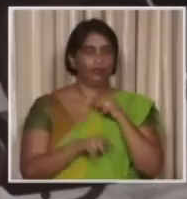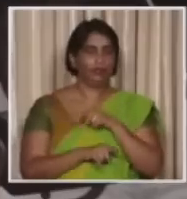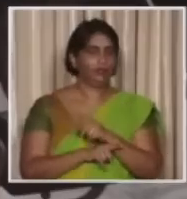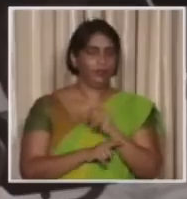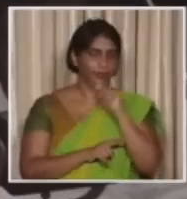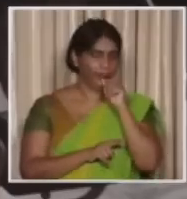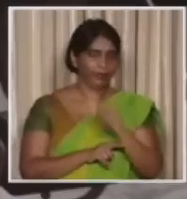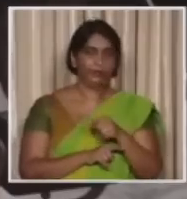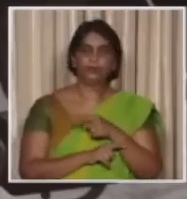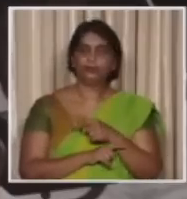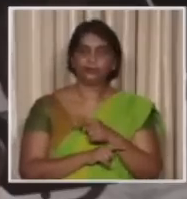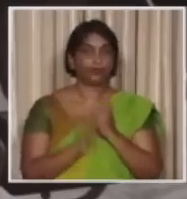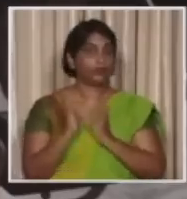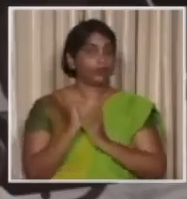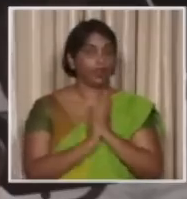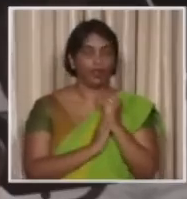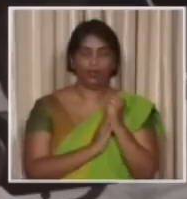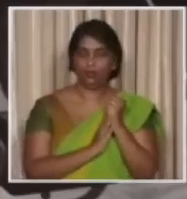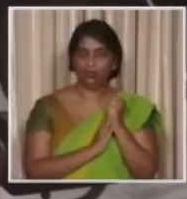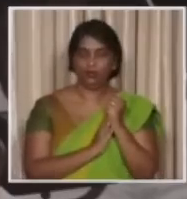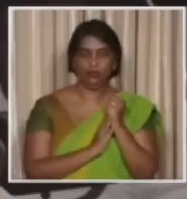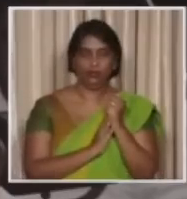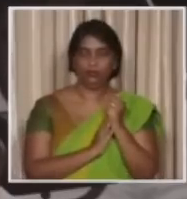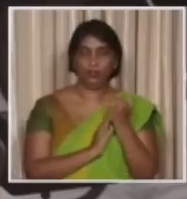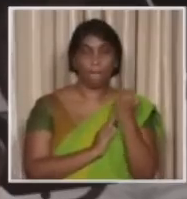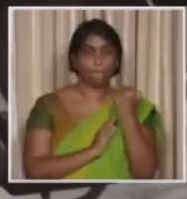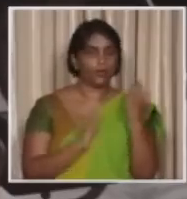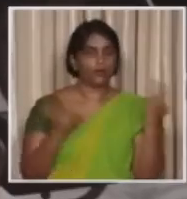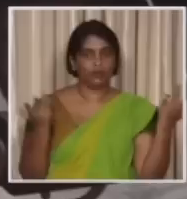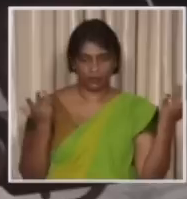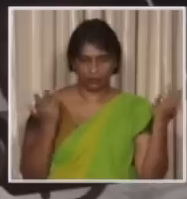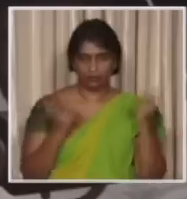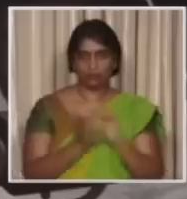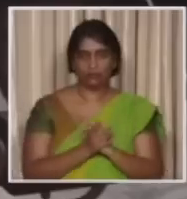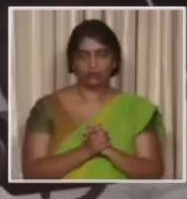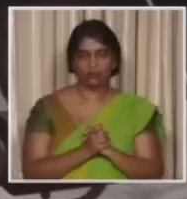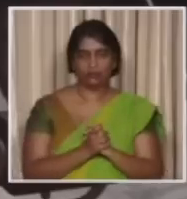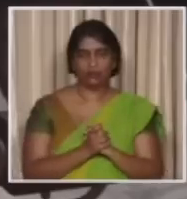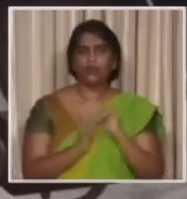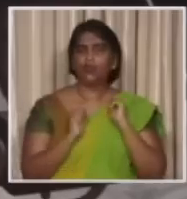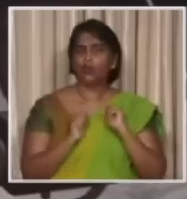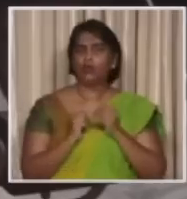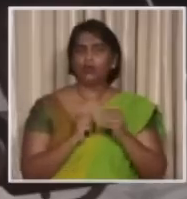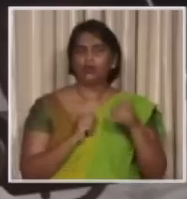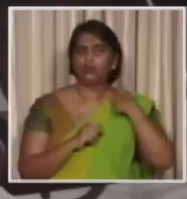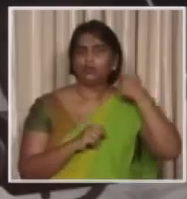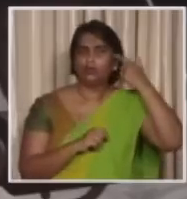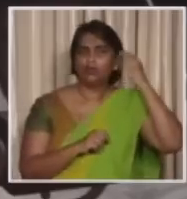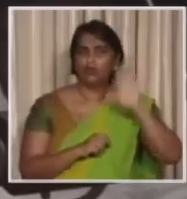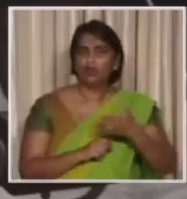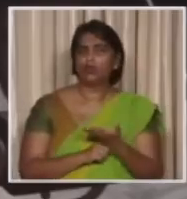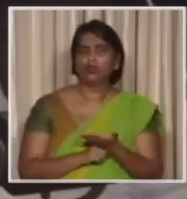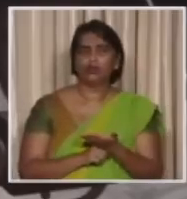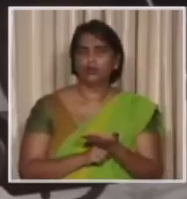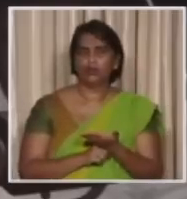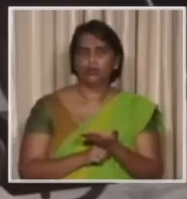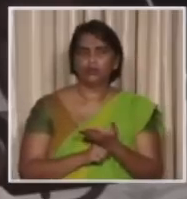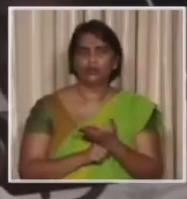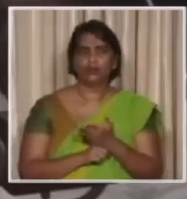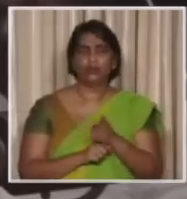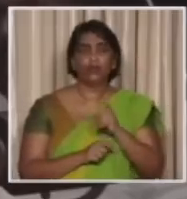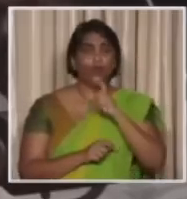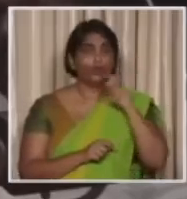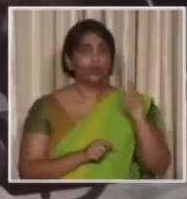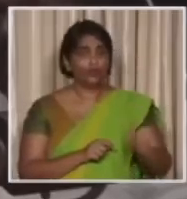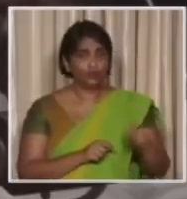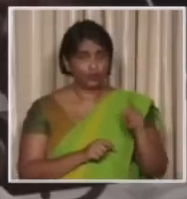කිසිම අයිතියක් බලයක් නැහැ. මොකද්ද අපි මේ කරන්න බලාපොරොත්තු වෙන්නේ? ඒ